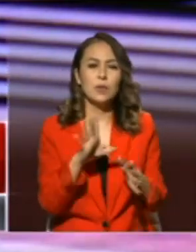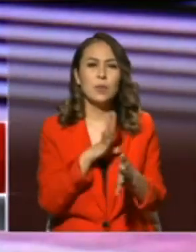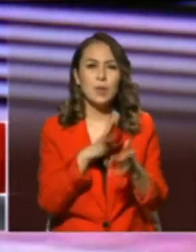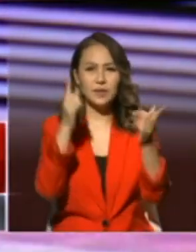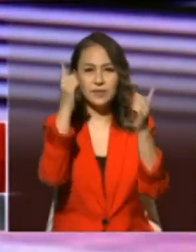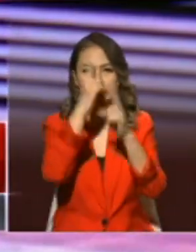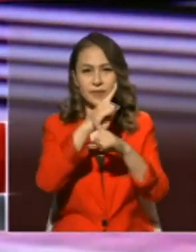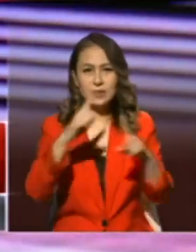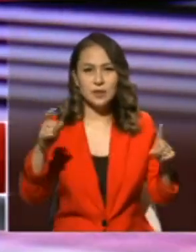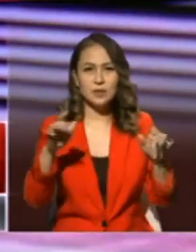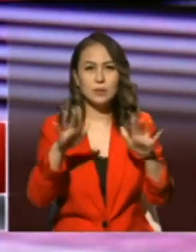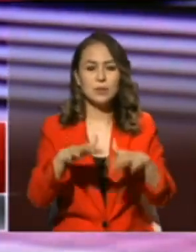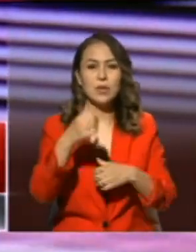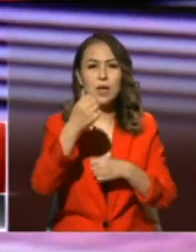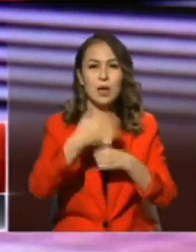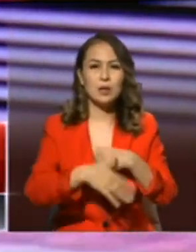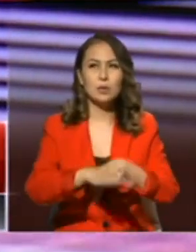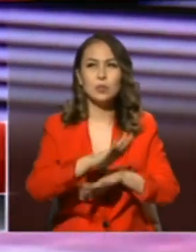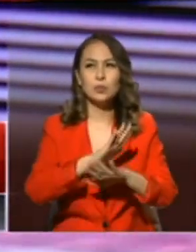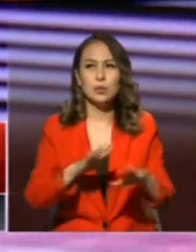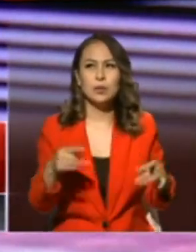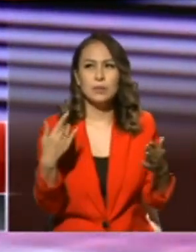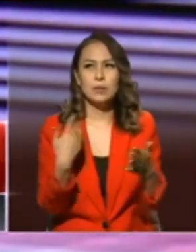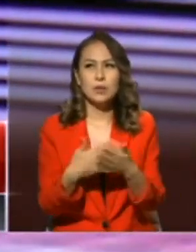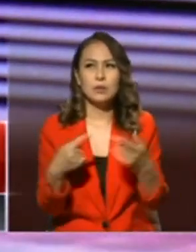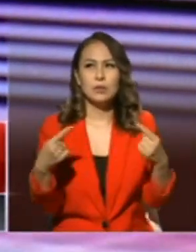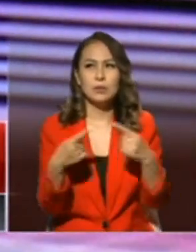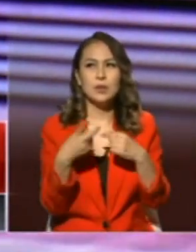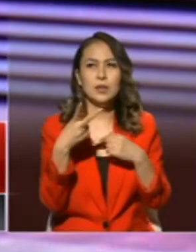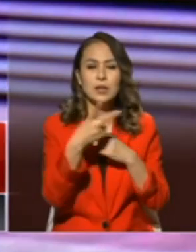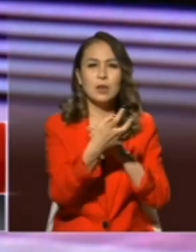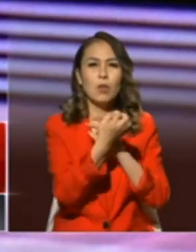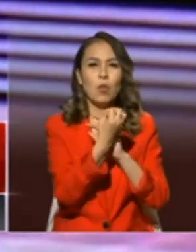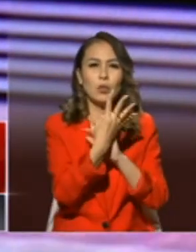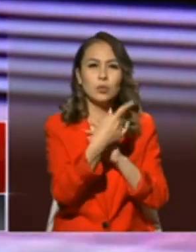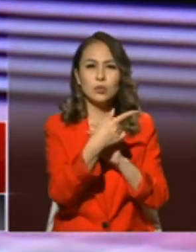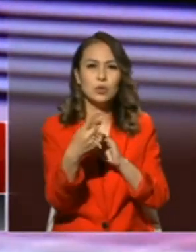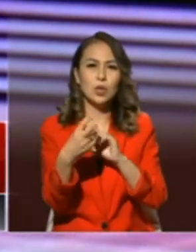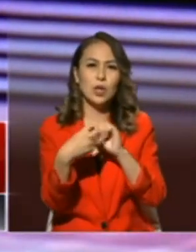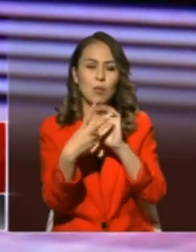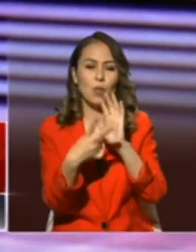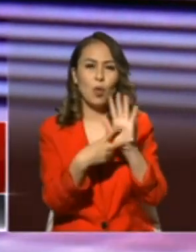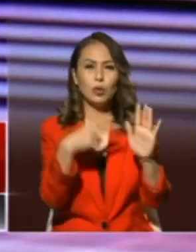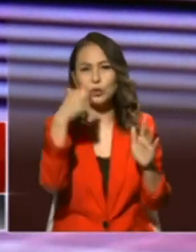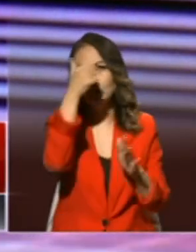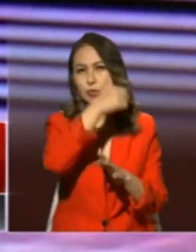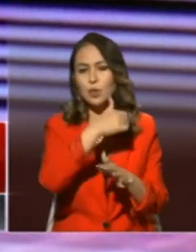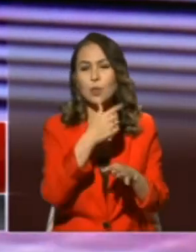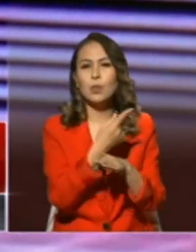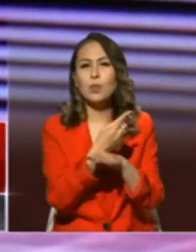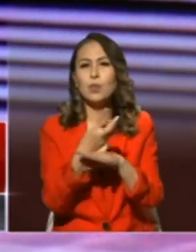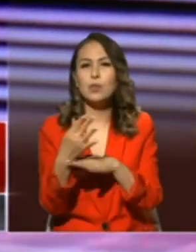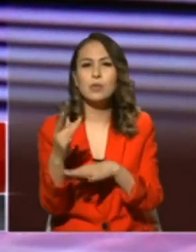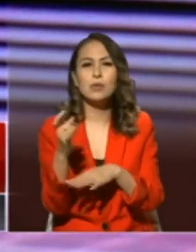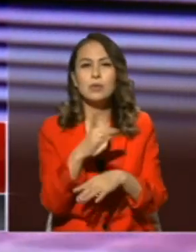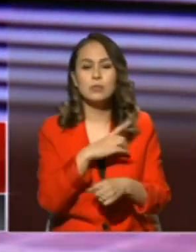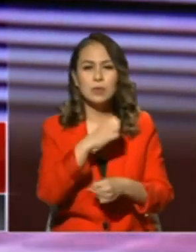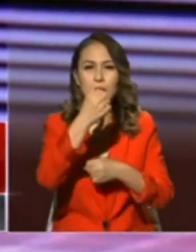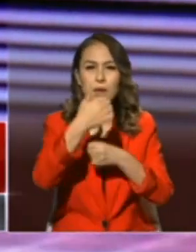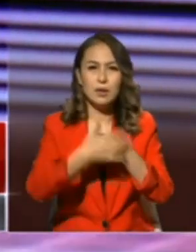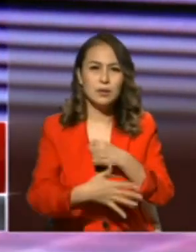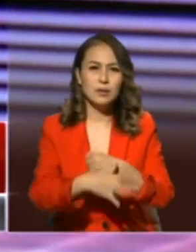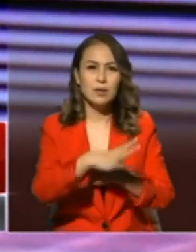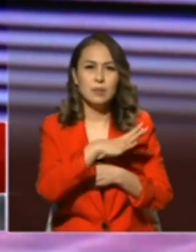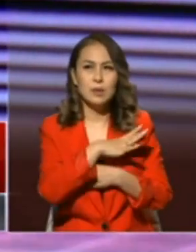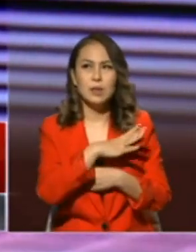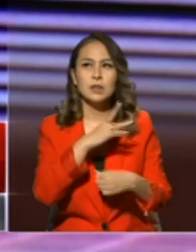координациялық орталық мәйітті кеп аламайды. Мен сізге нақты мысал айтайын. Мен 2014-тен 17-ге дейін қалалық ауруханада істедім. Біз қанша мәрте координациялық орталыққа ұсынамыз? Міне, біз